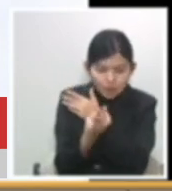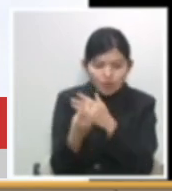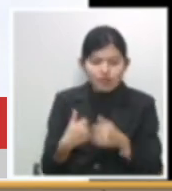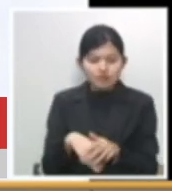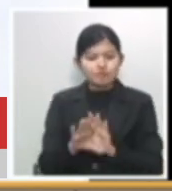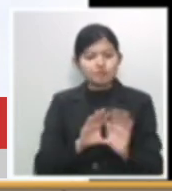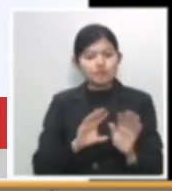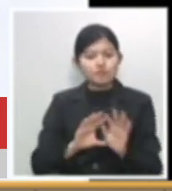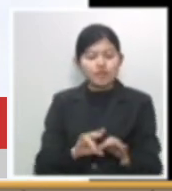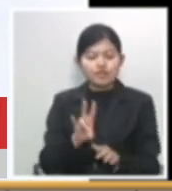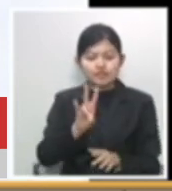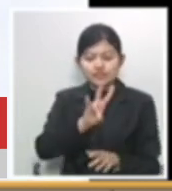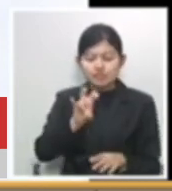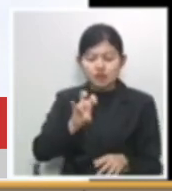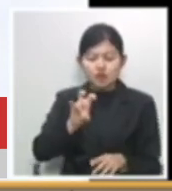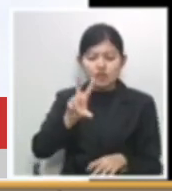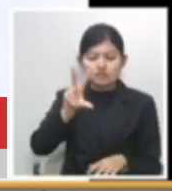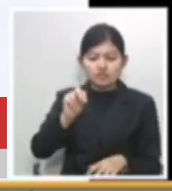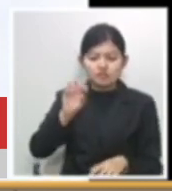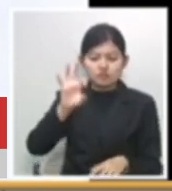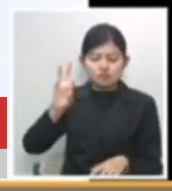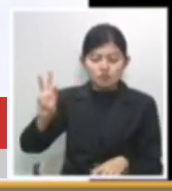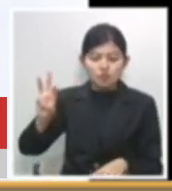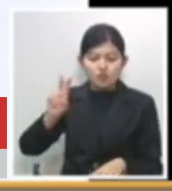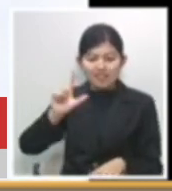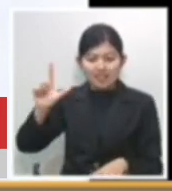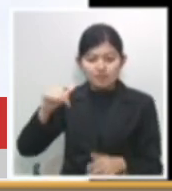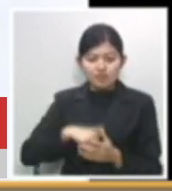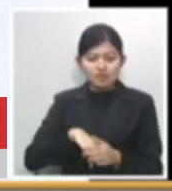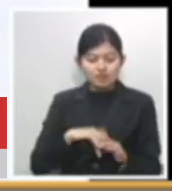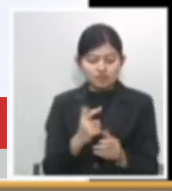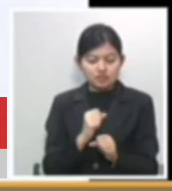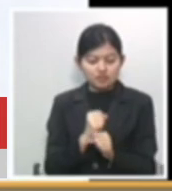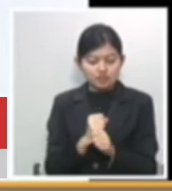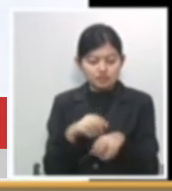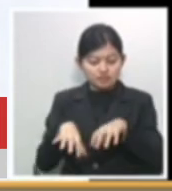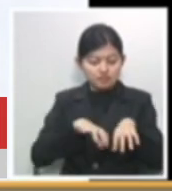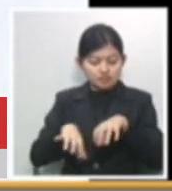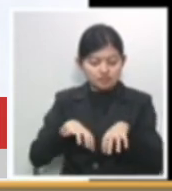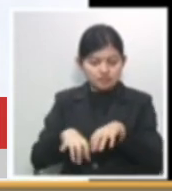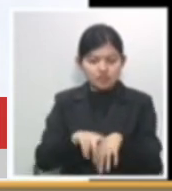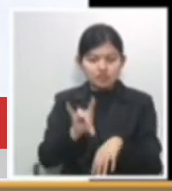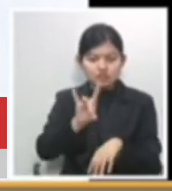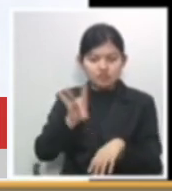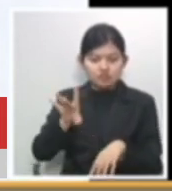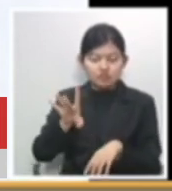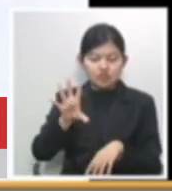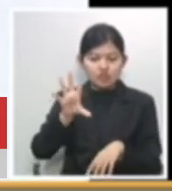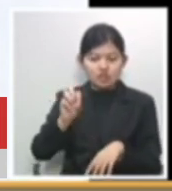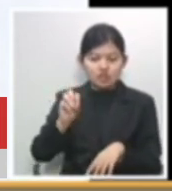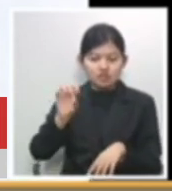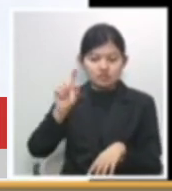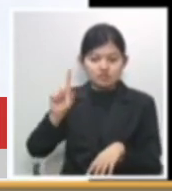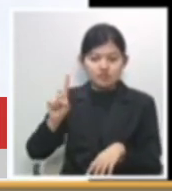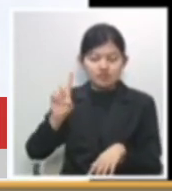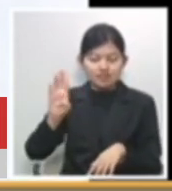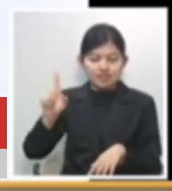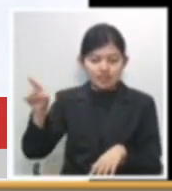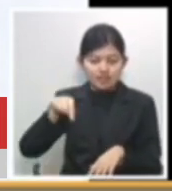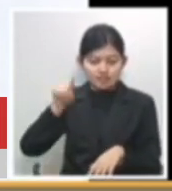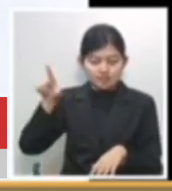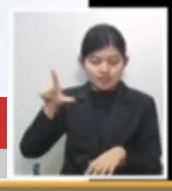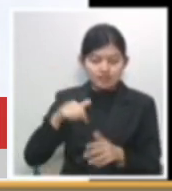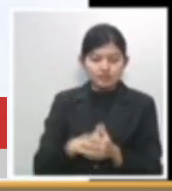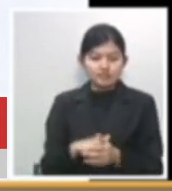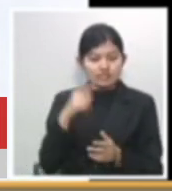ด736ล้านบาทเศษเป็นงบดำเนินงานอยู่ที่151ล้านบาทคิดเป็นเปอร์เซ็นต์แค่ 20%